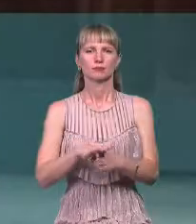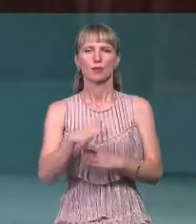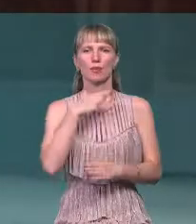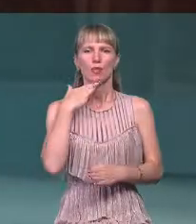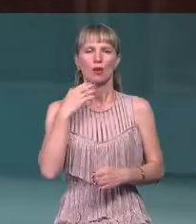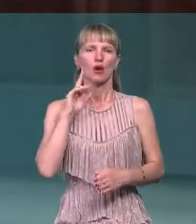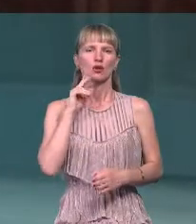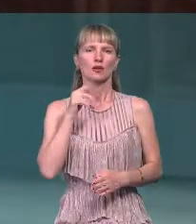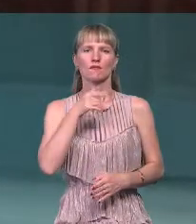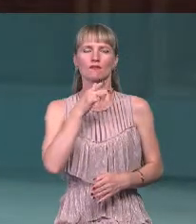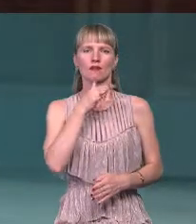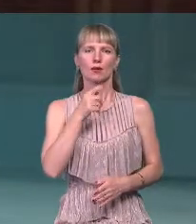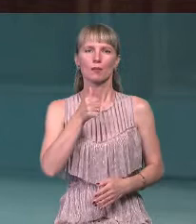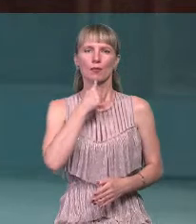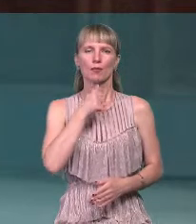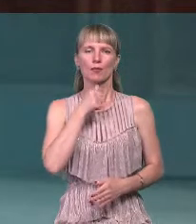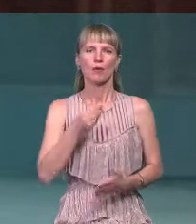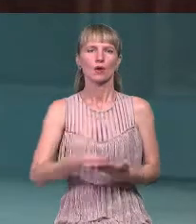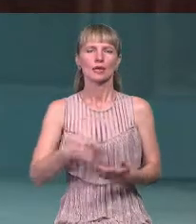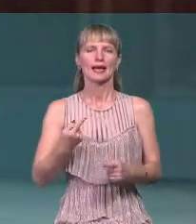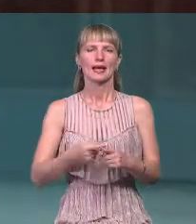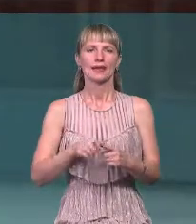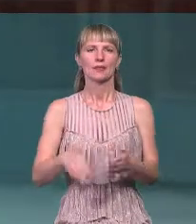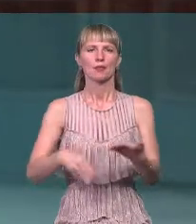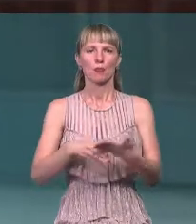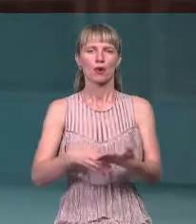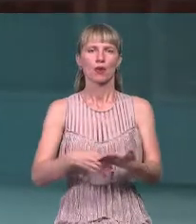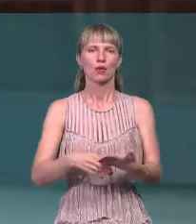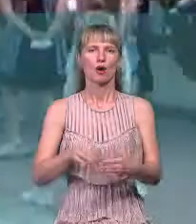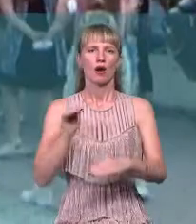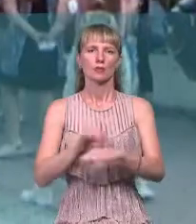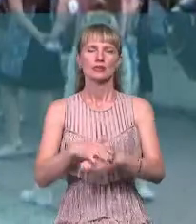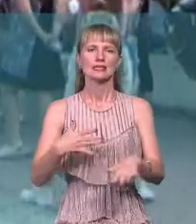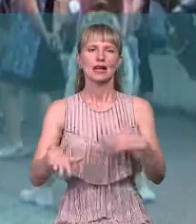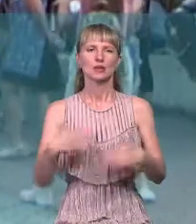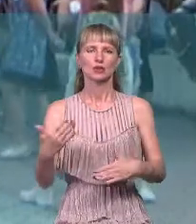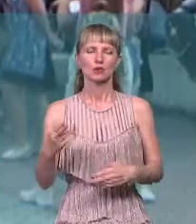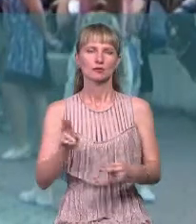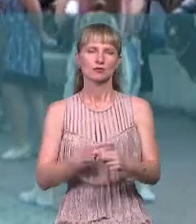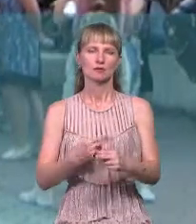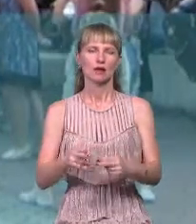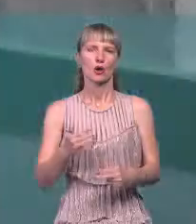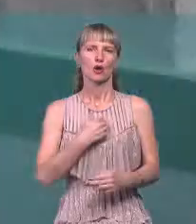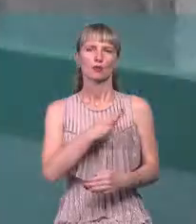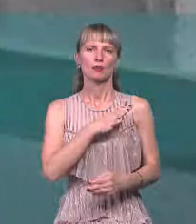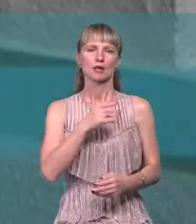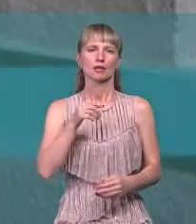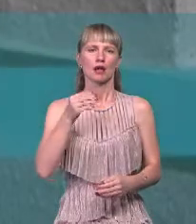пробного оцінювання. Каже, це допомогло виявити слабкі сторони та виправити їх. Прагне бути косметологом.